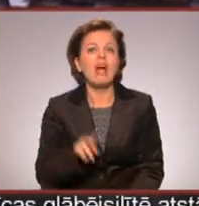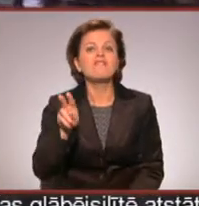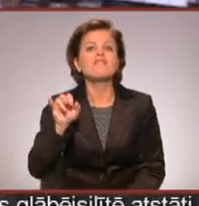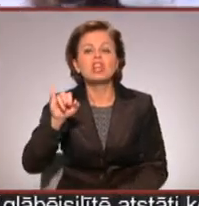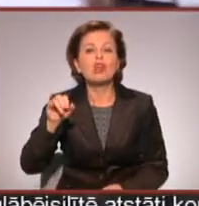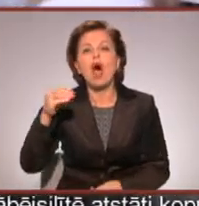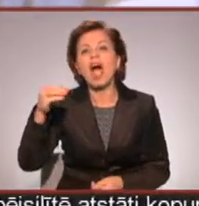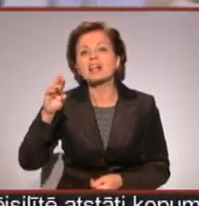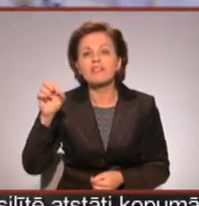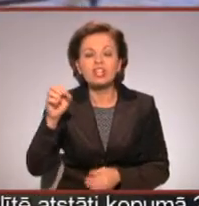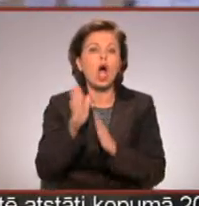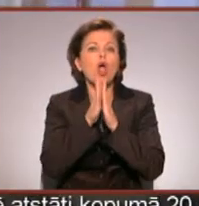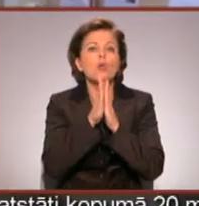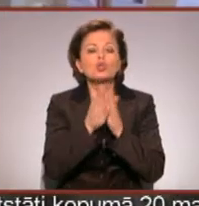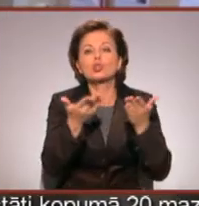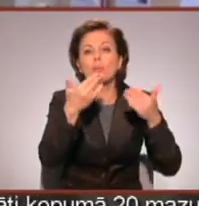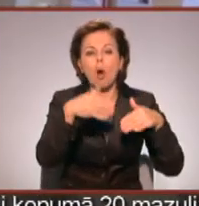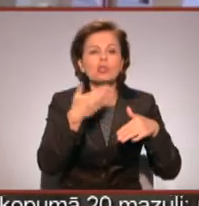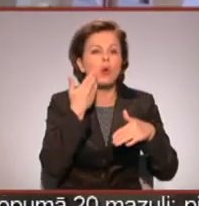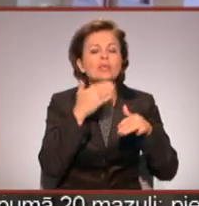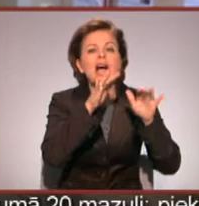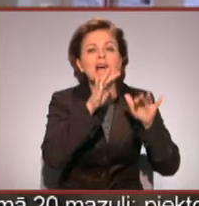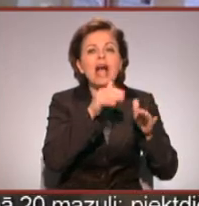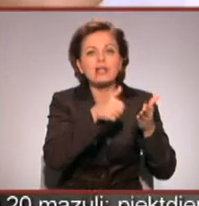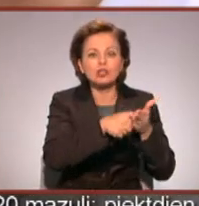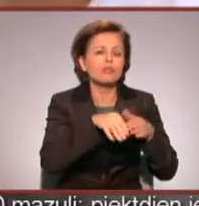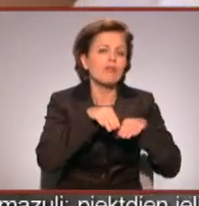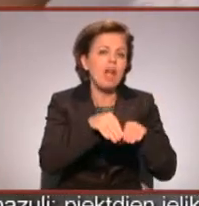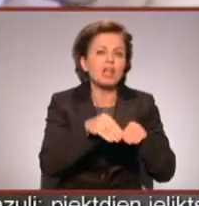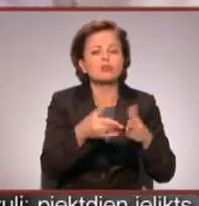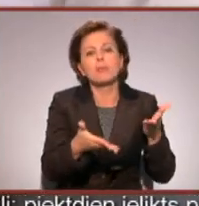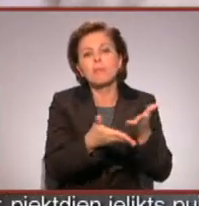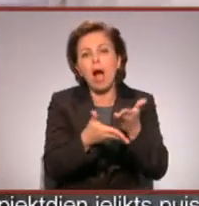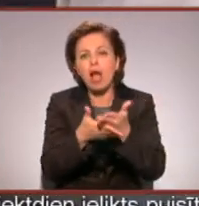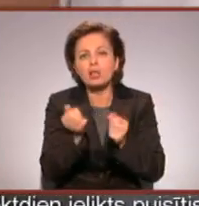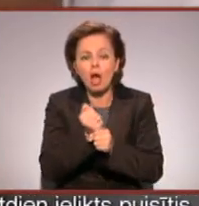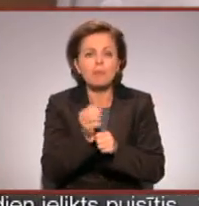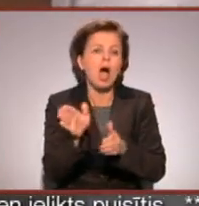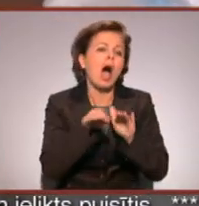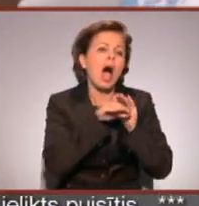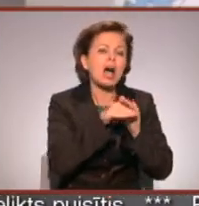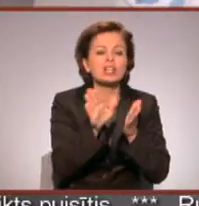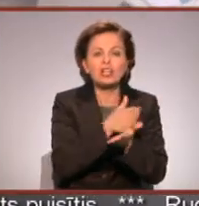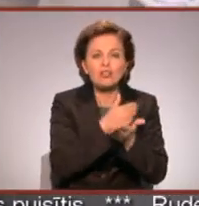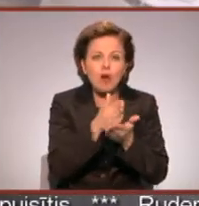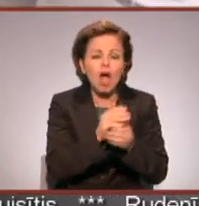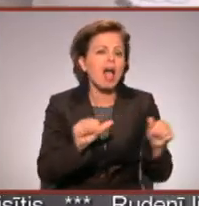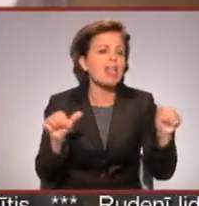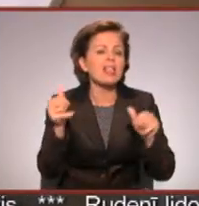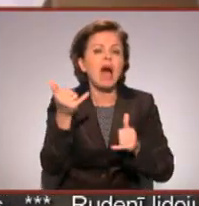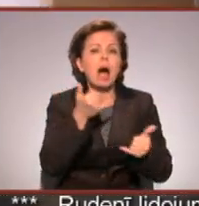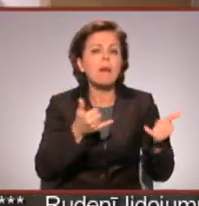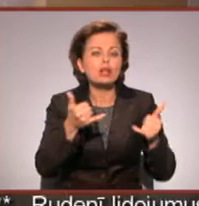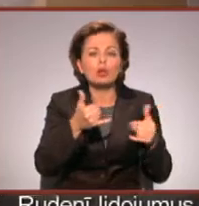Viktorija un Ervīns strādā Ludzas poliklīnikas reģistratūrā. Jaunieši veic dažādus palīgdarbus, kārto arhīvu uz laboratoriju un analīzes. Tā